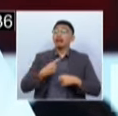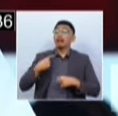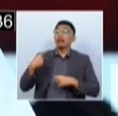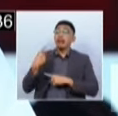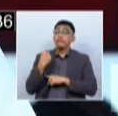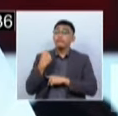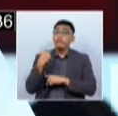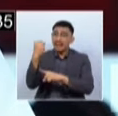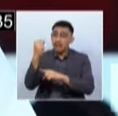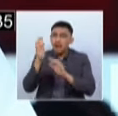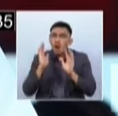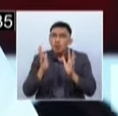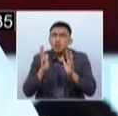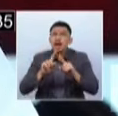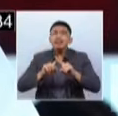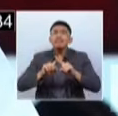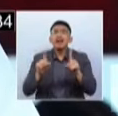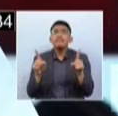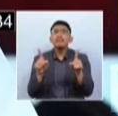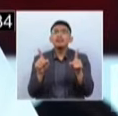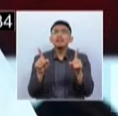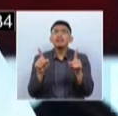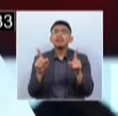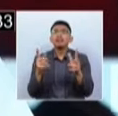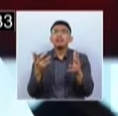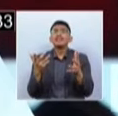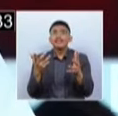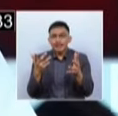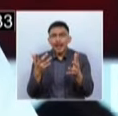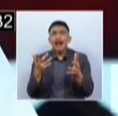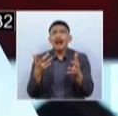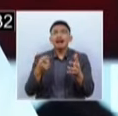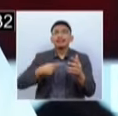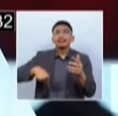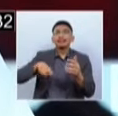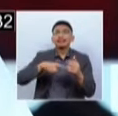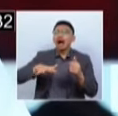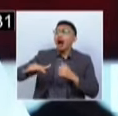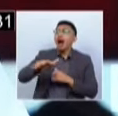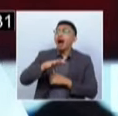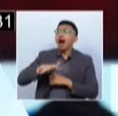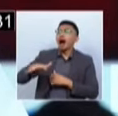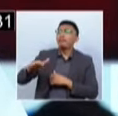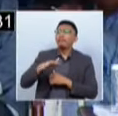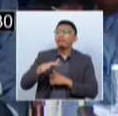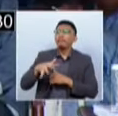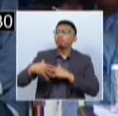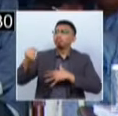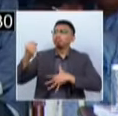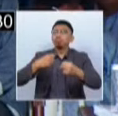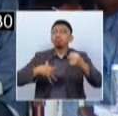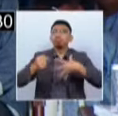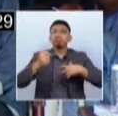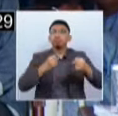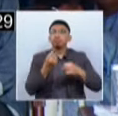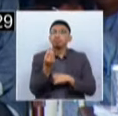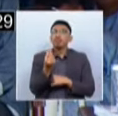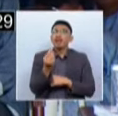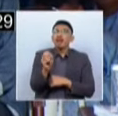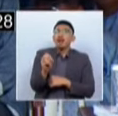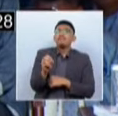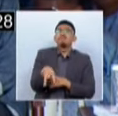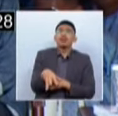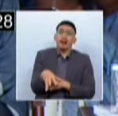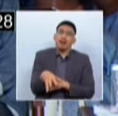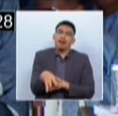bahwa ee Tiongkok menginginkan agar terjadi reunifikasi itu di tahun 2040 something Kalau enggak salah